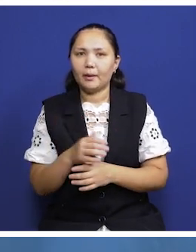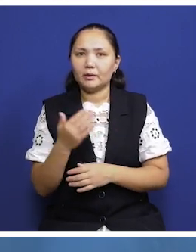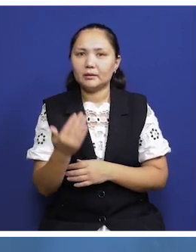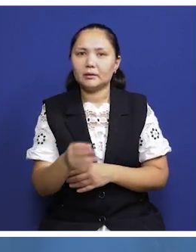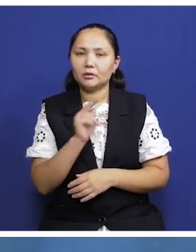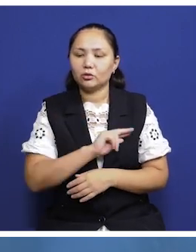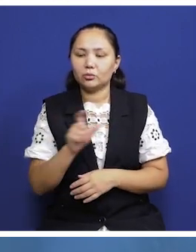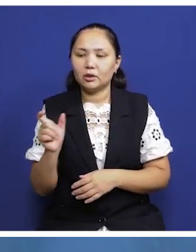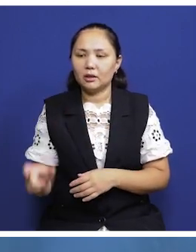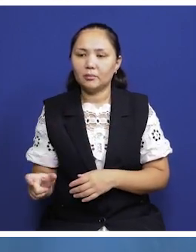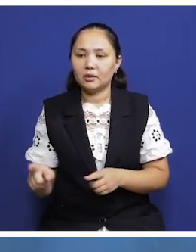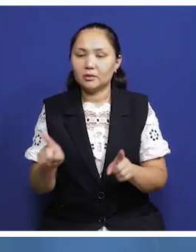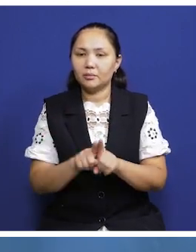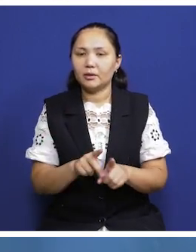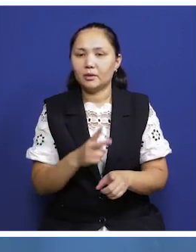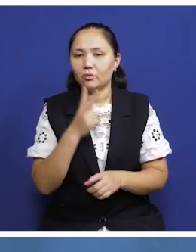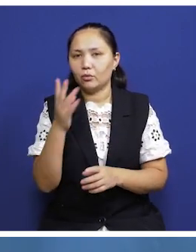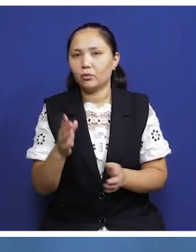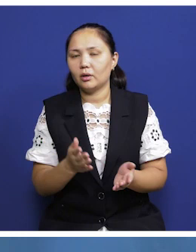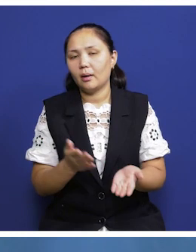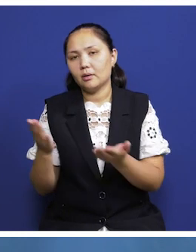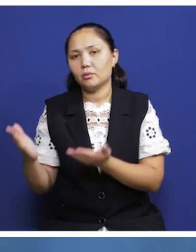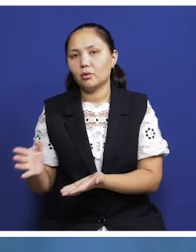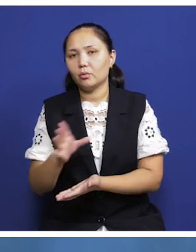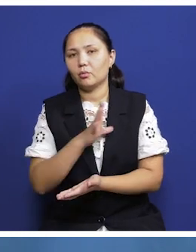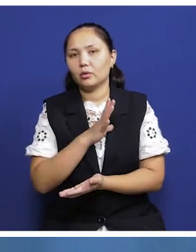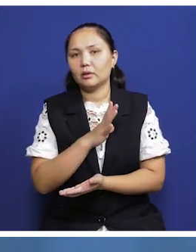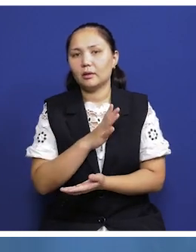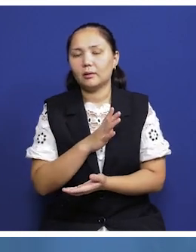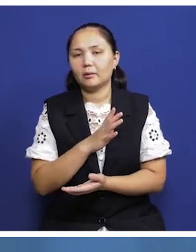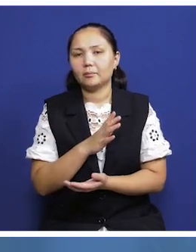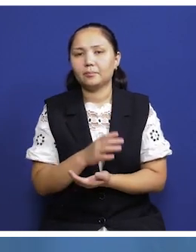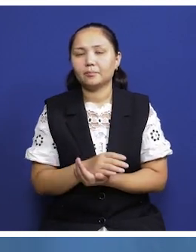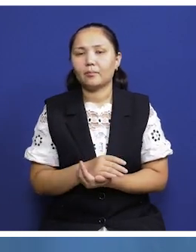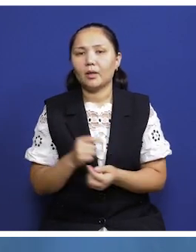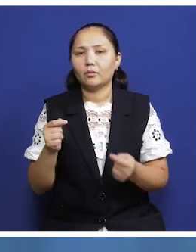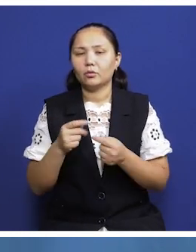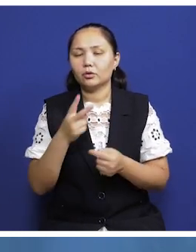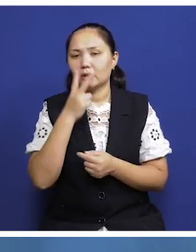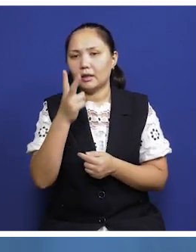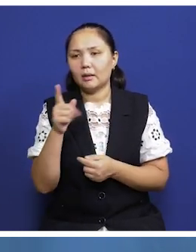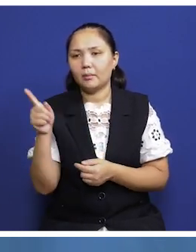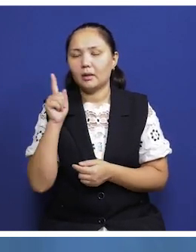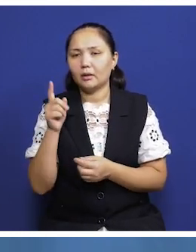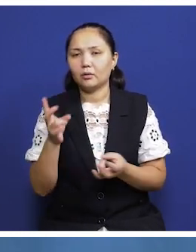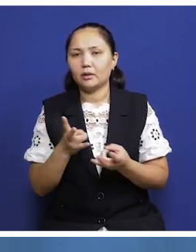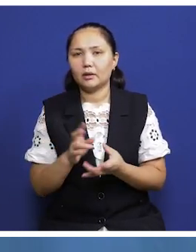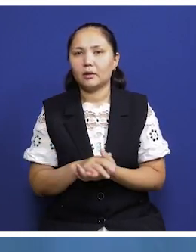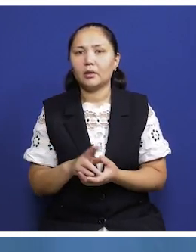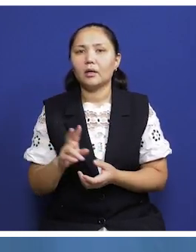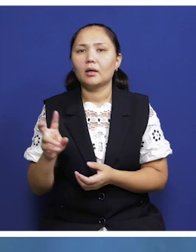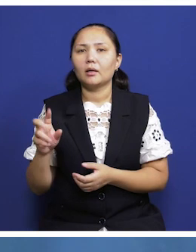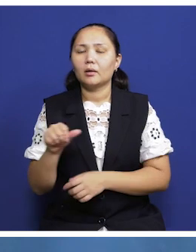сіздің жұмыскерлеріңіз солармен бірге қосып жіберді деп жатыр. Сонда пысықтап, соны бақылау қаламыз. Қоғам ауылындағы